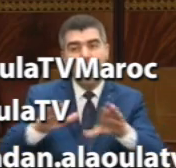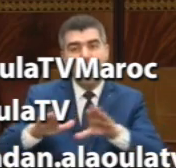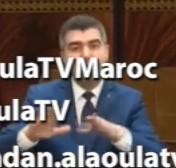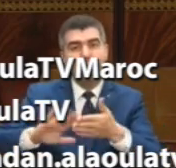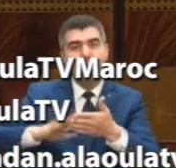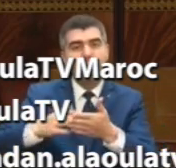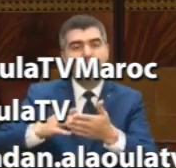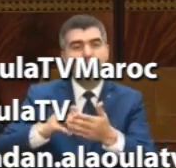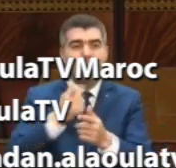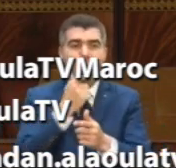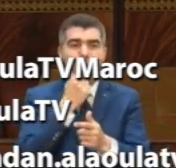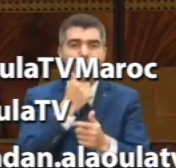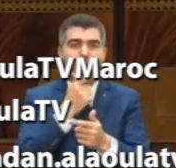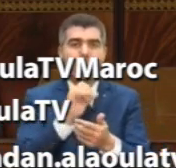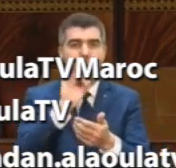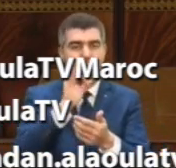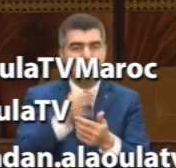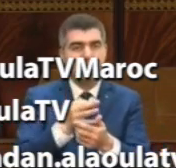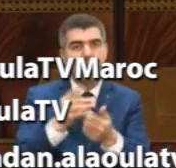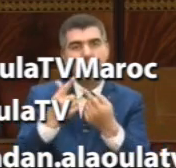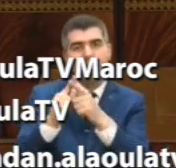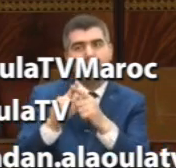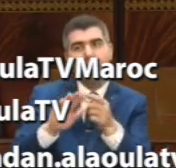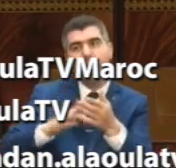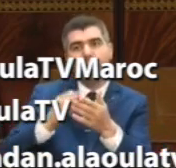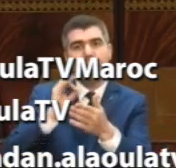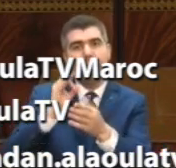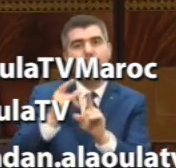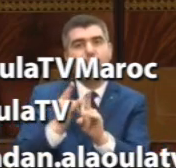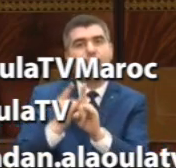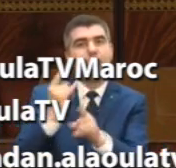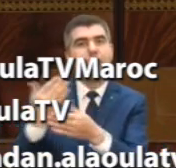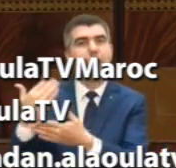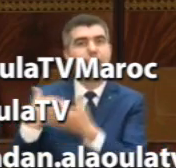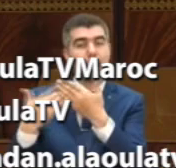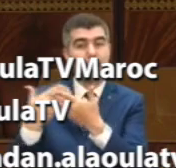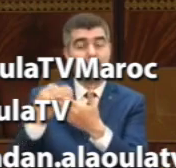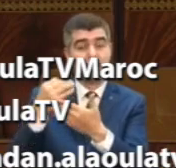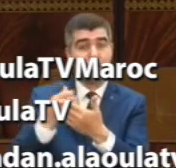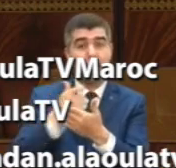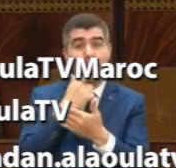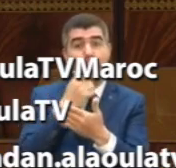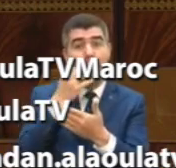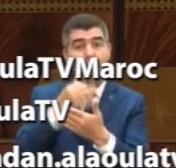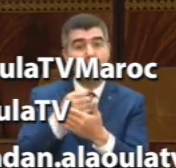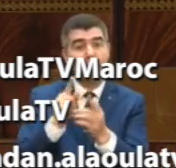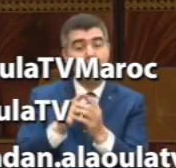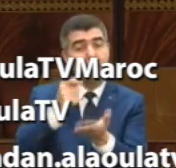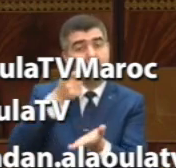والإدارات العمومية بتحفيظ أملاكها للحفاظ على مخزون استراتيجي من العقار، خاصة وأن التحفيظ الإجباري